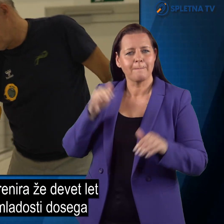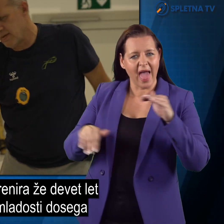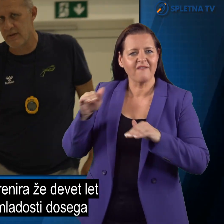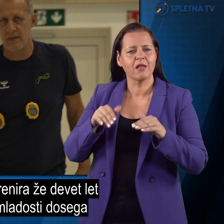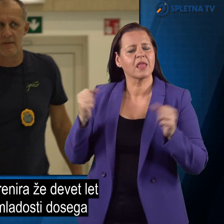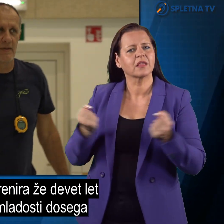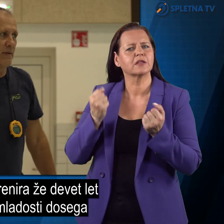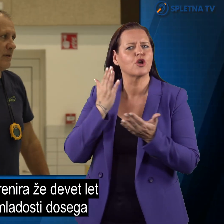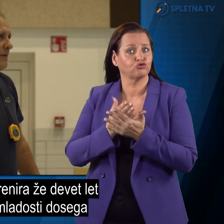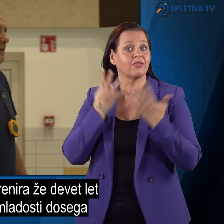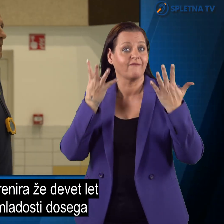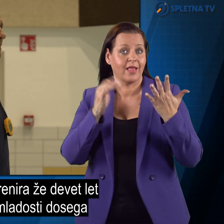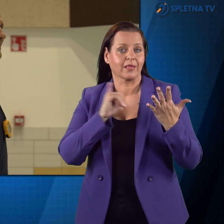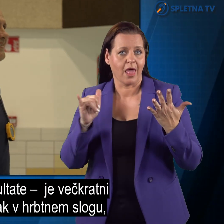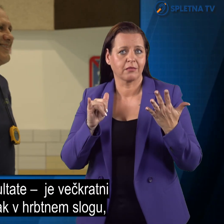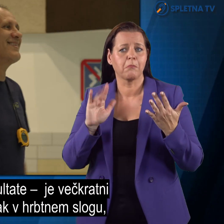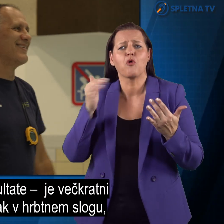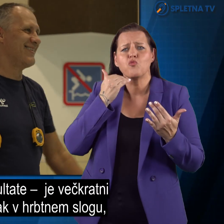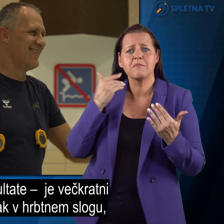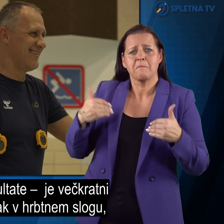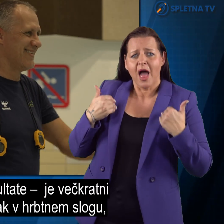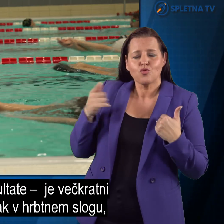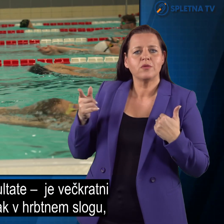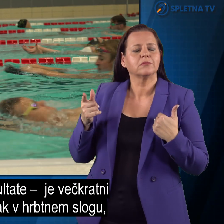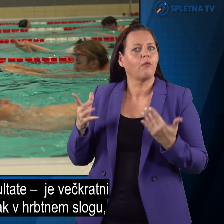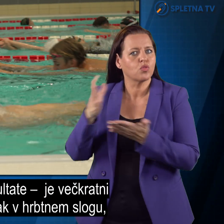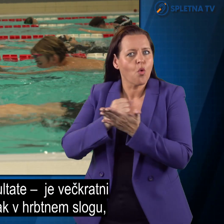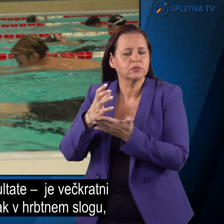9 let in kljub mladosti dosega izjemne rezultate.